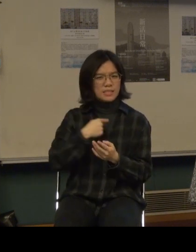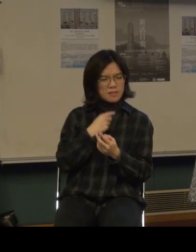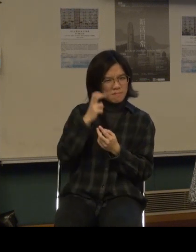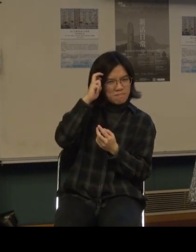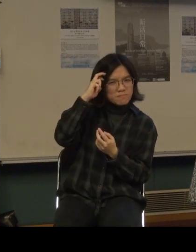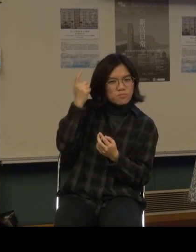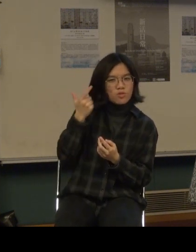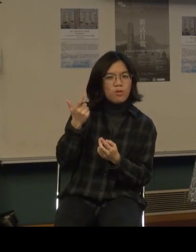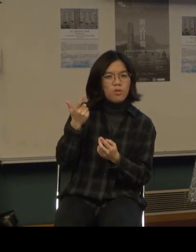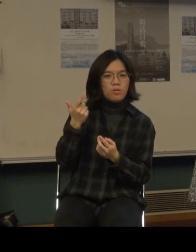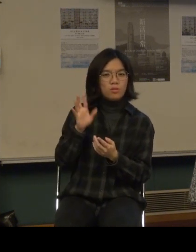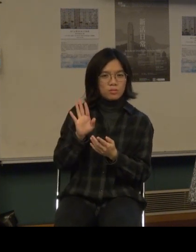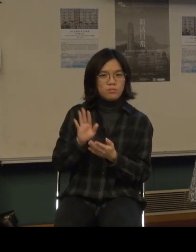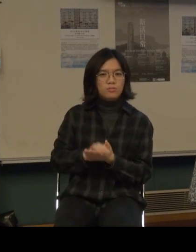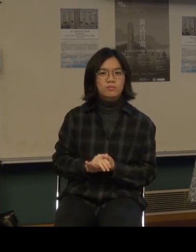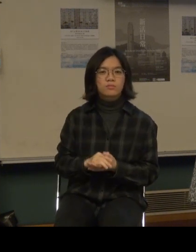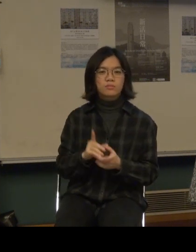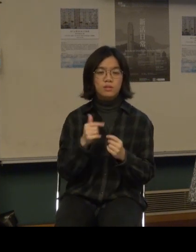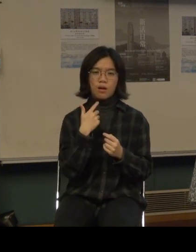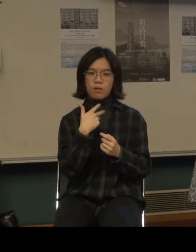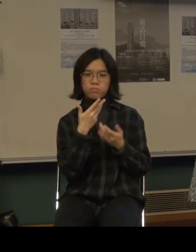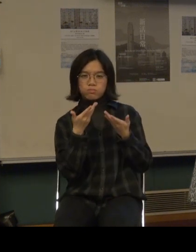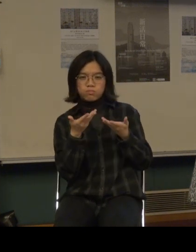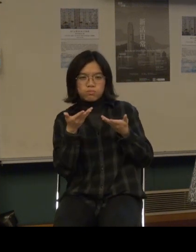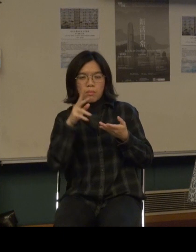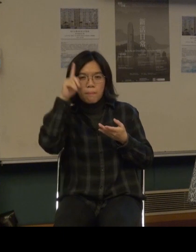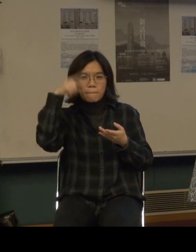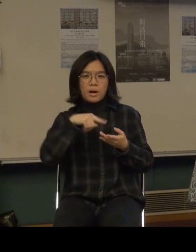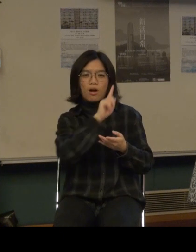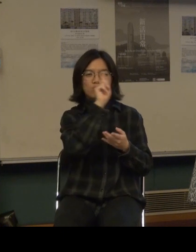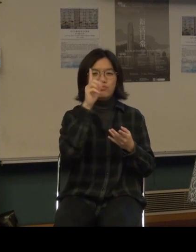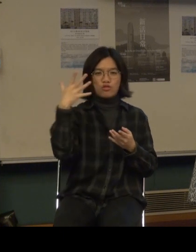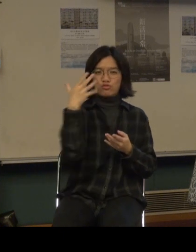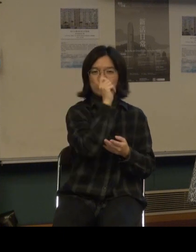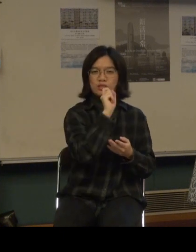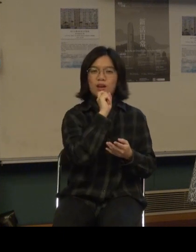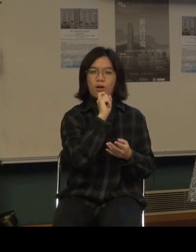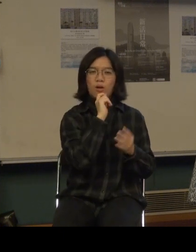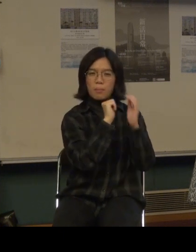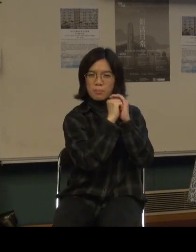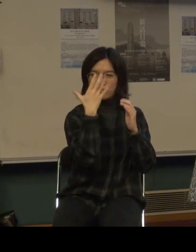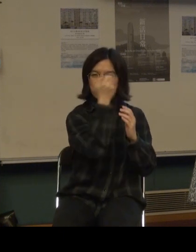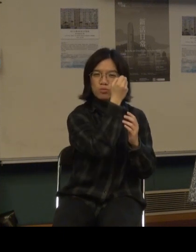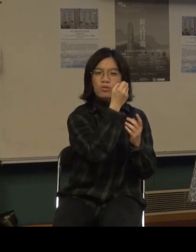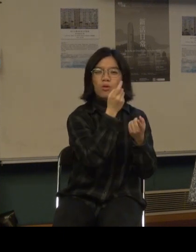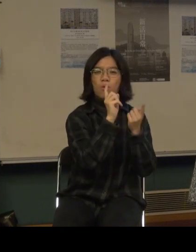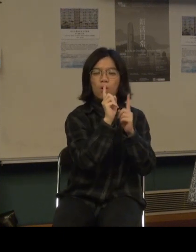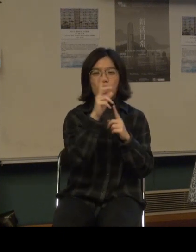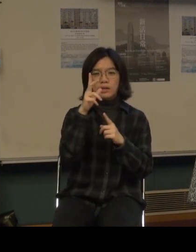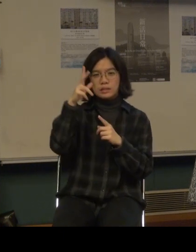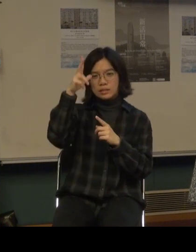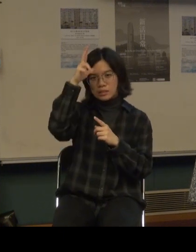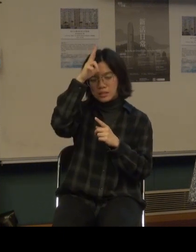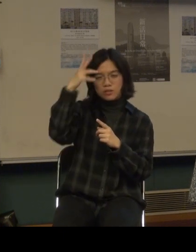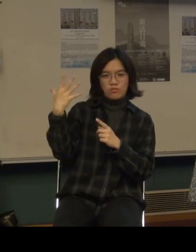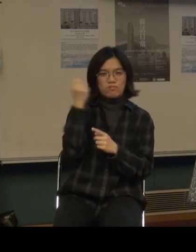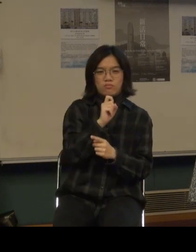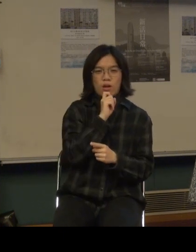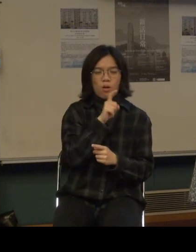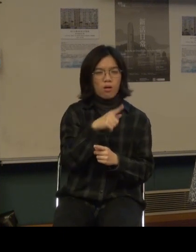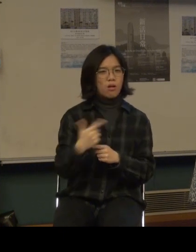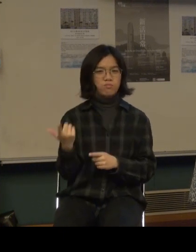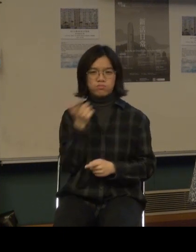始不滿教廷或者不滿這個皇室的權力，亦都關